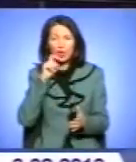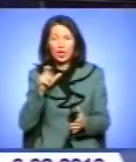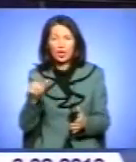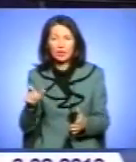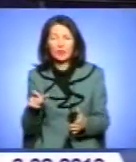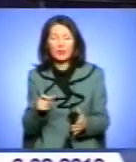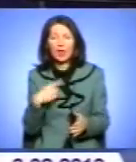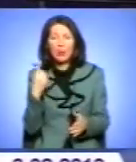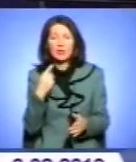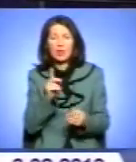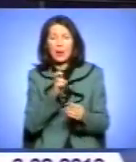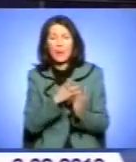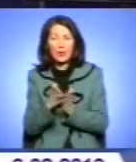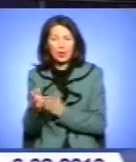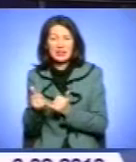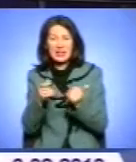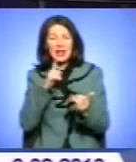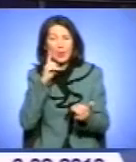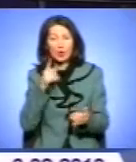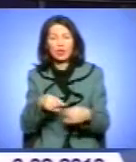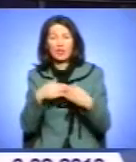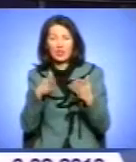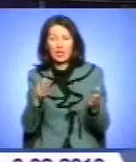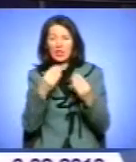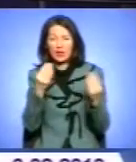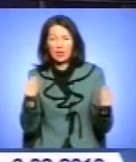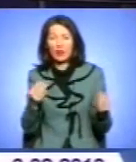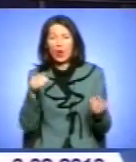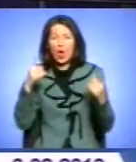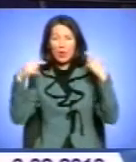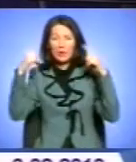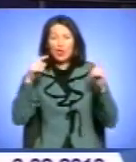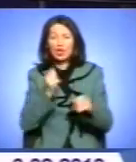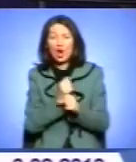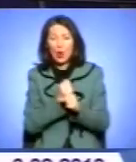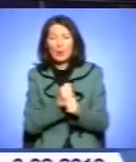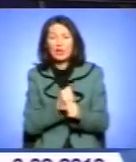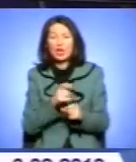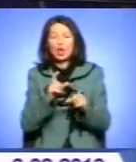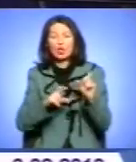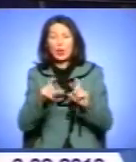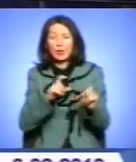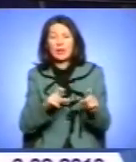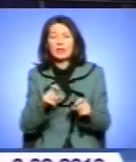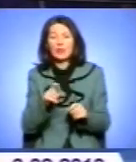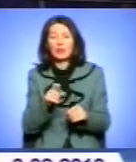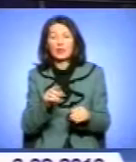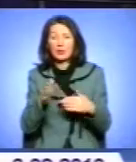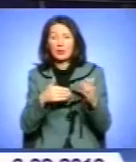В обласній бібліотеці для молоді відкрили виставку творчих робіт студентів спеціальності дизайн Тернопільського